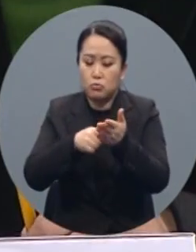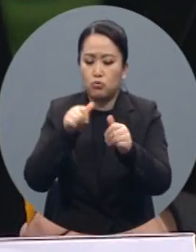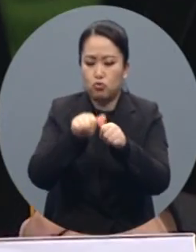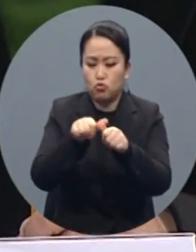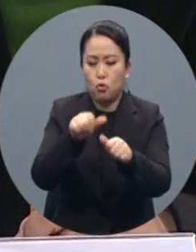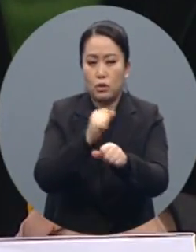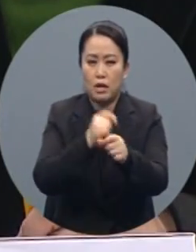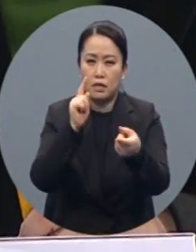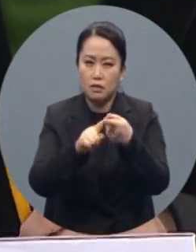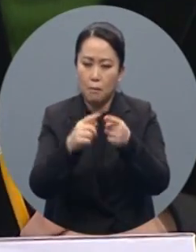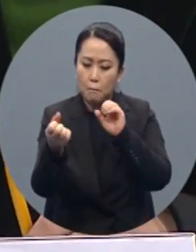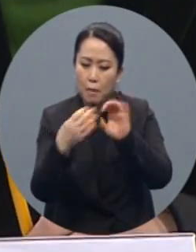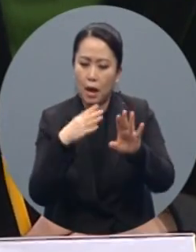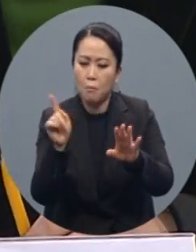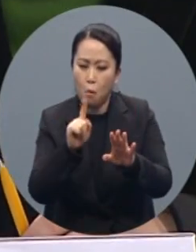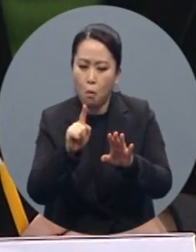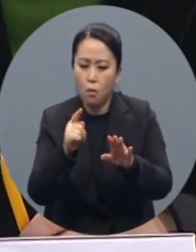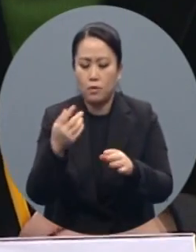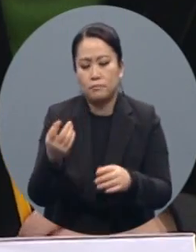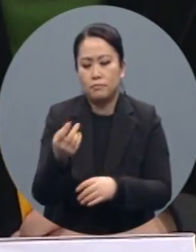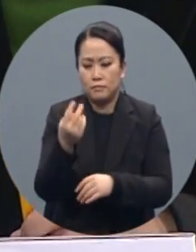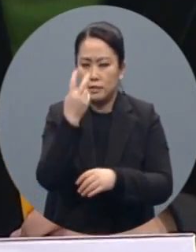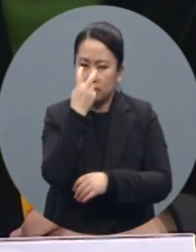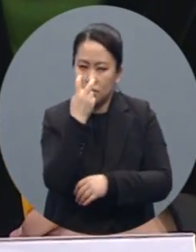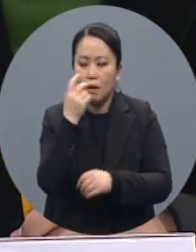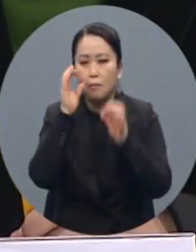보일 지 지켜볼 일입니다 mbc 뉴스 박주호 입니다